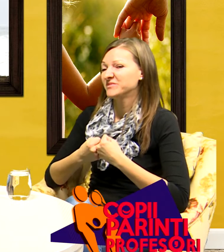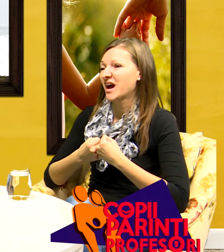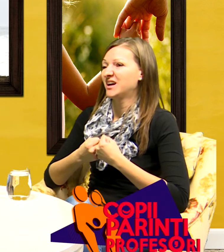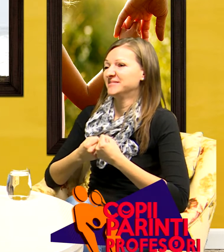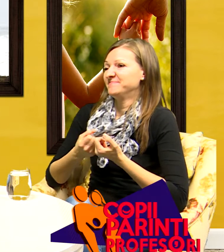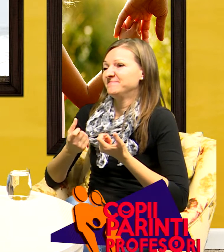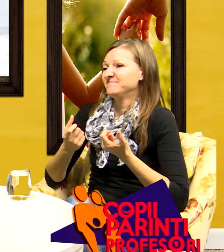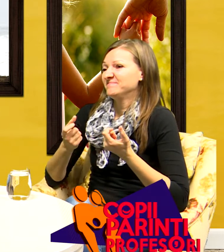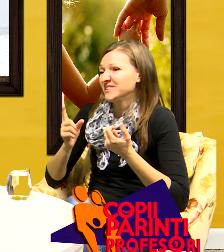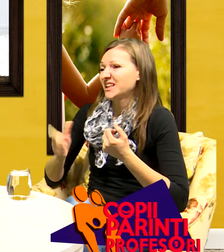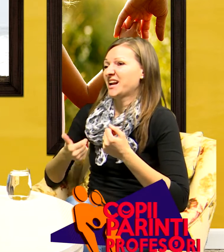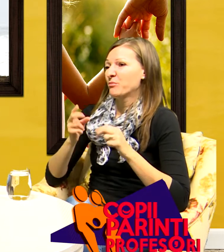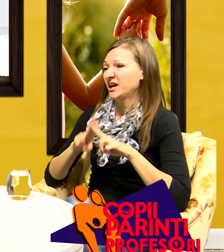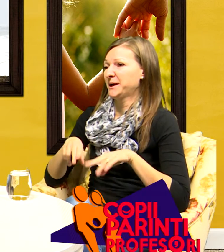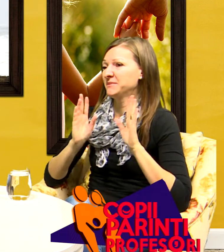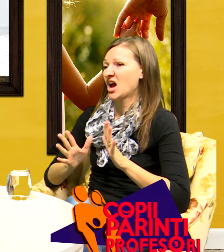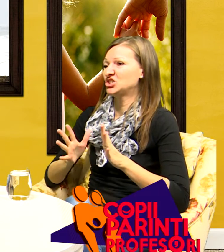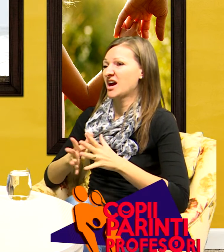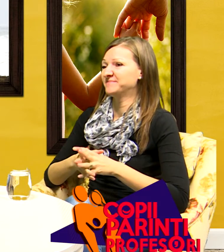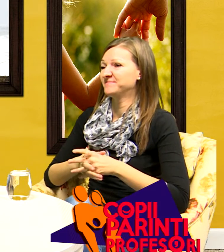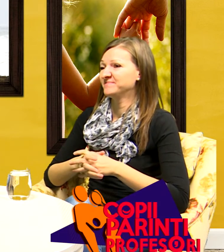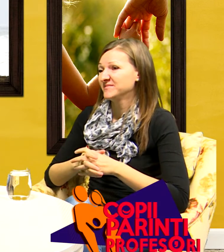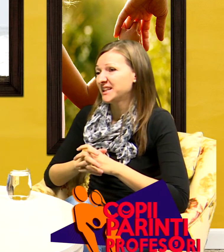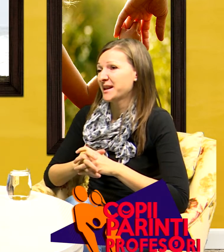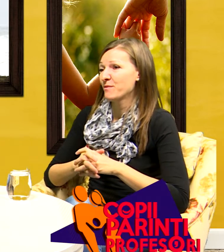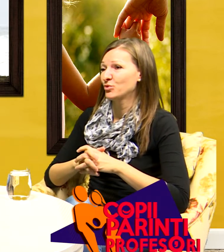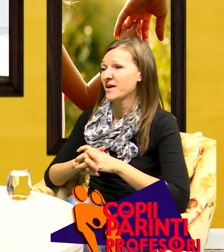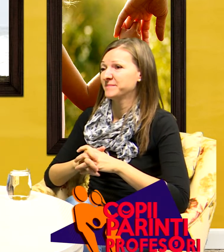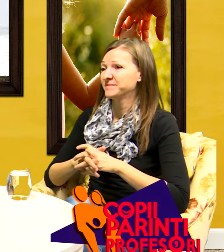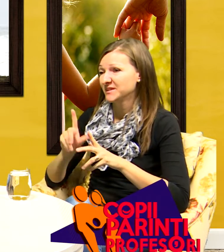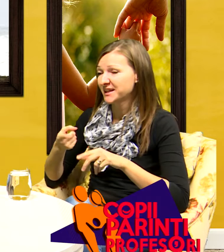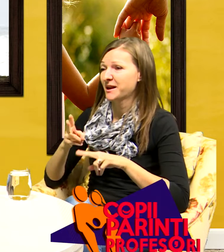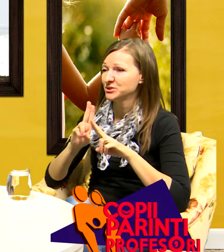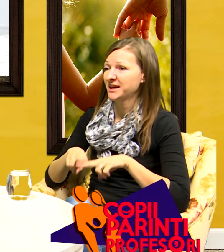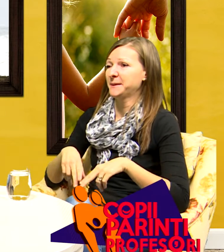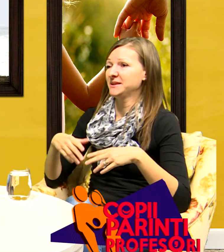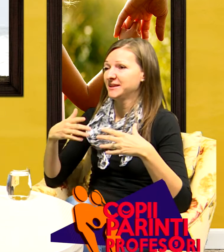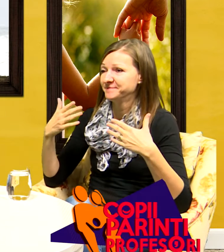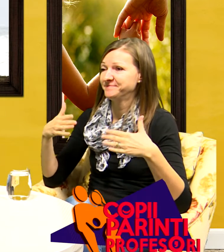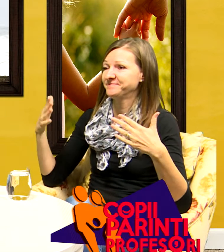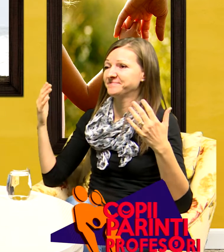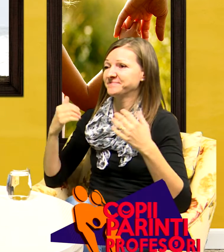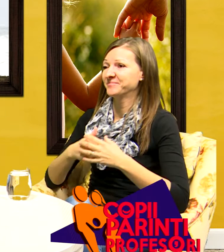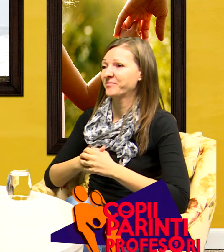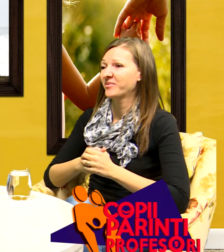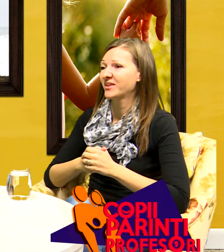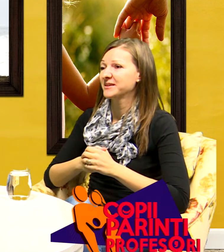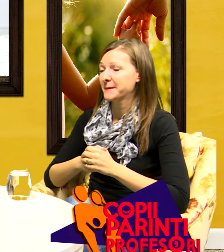Un pic este greu, atât pentru fetiță, cât și pentru familie. Dar trebuie să continue.